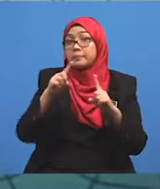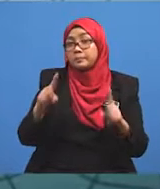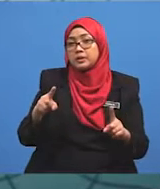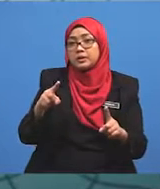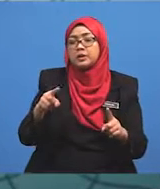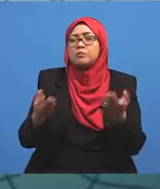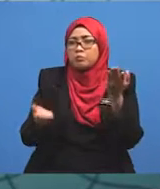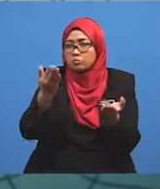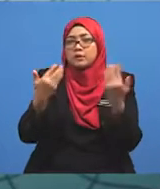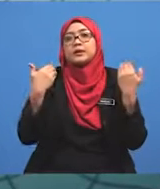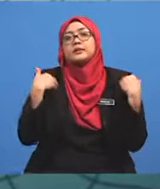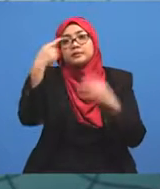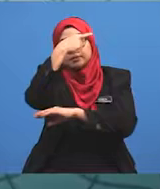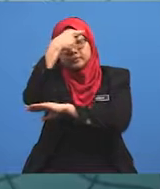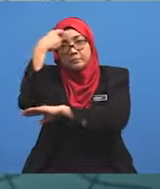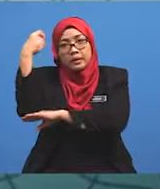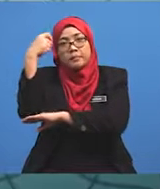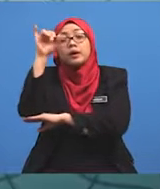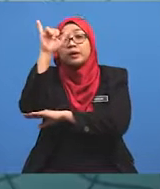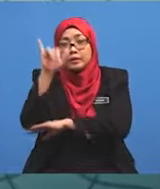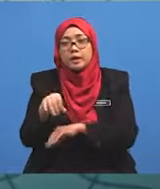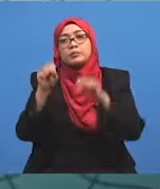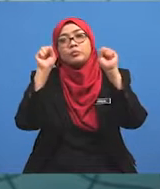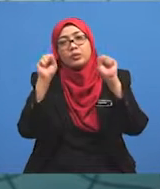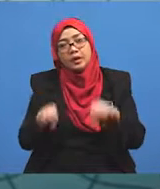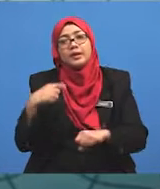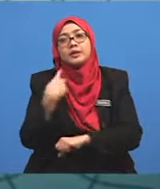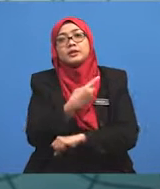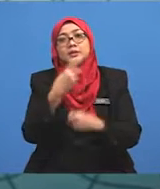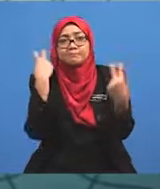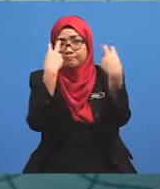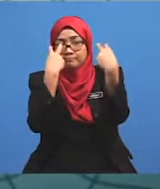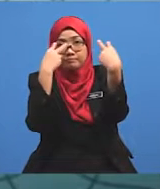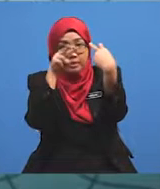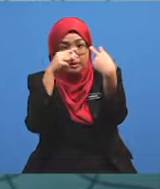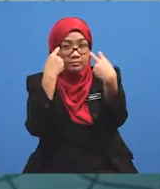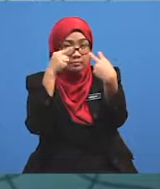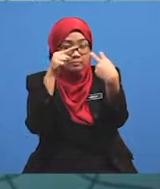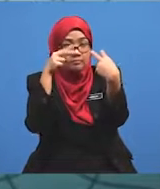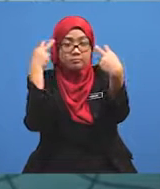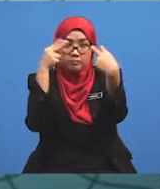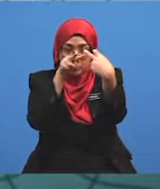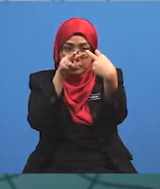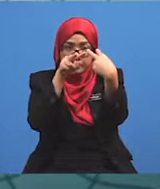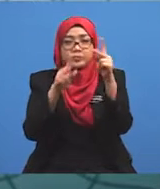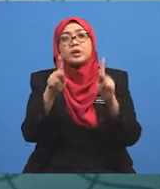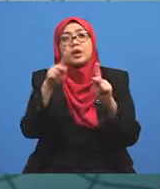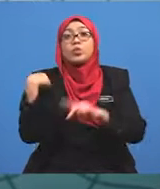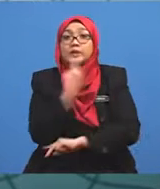disebabkan sesuatu yang diharuskan. Contohnya apabila melakukan muamalah jual beli. Oleh